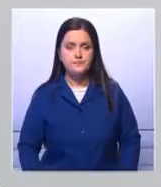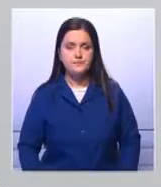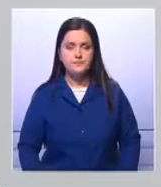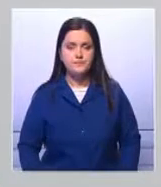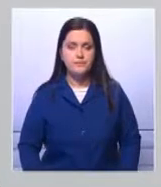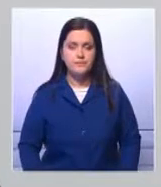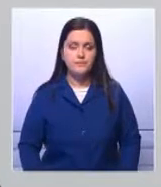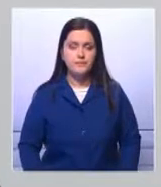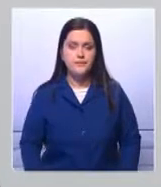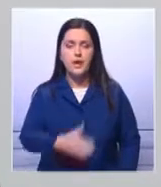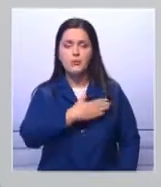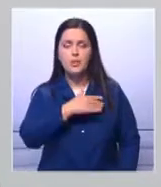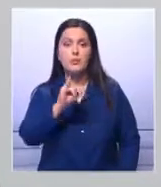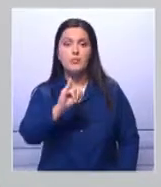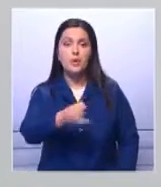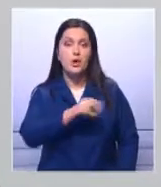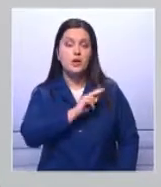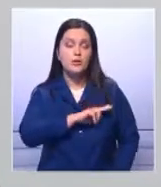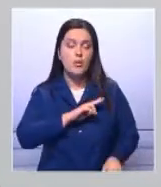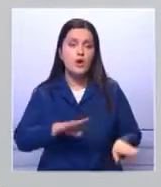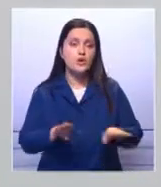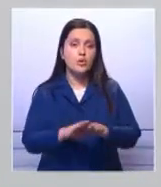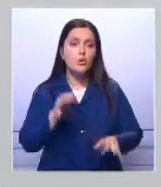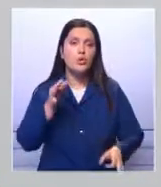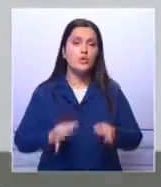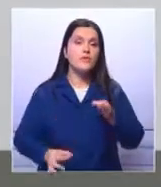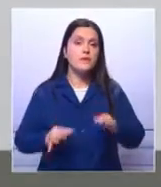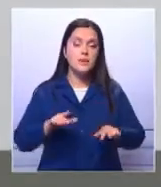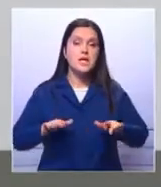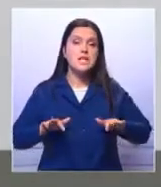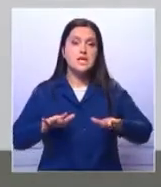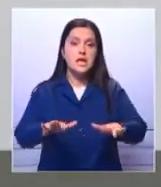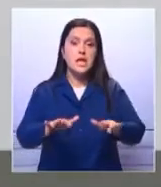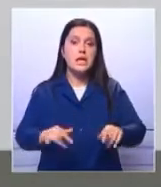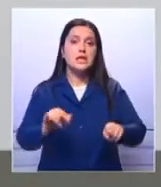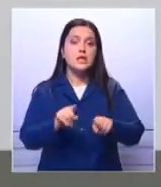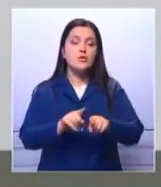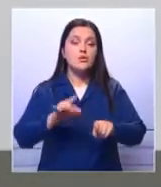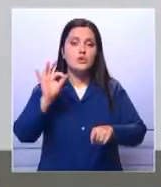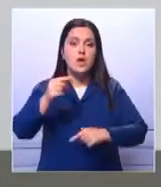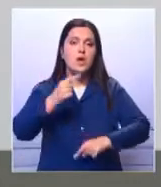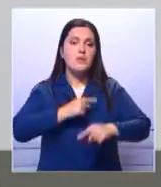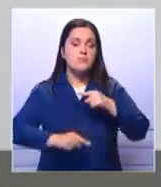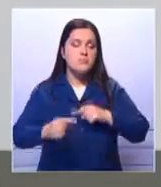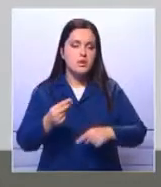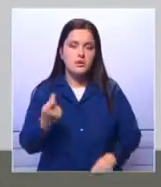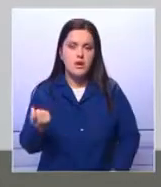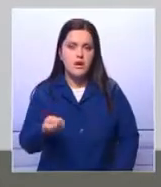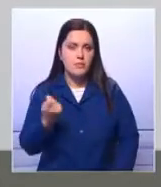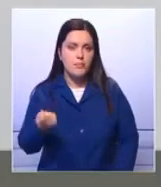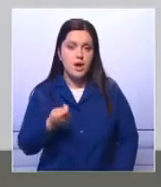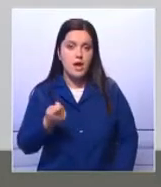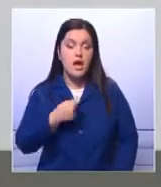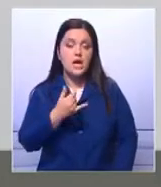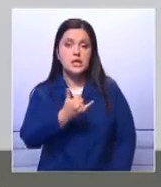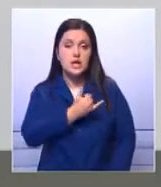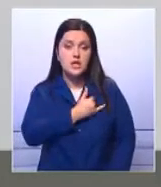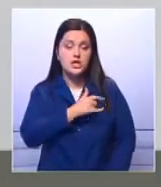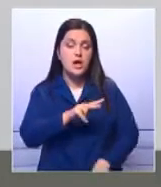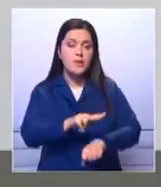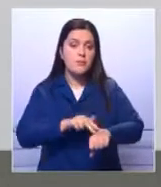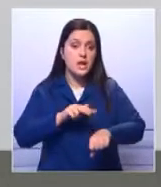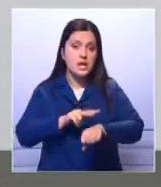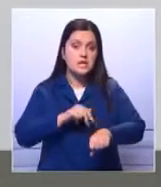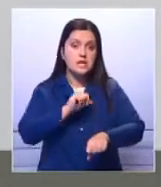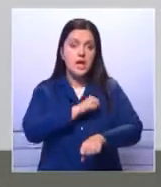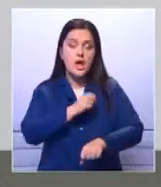К сожалению, мы плохо работаем по такого рода уголовным делам и зачастую возвращаем мелочь. Наши сыщики